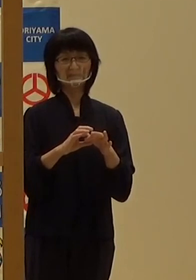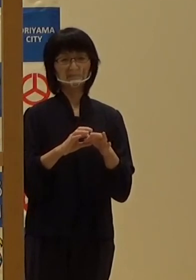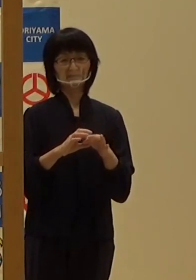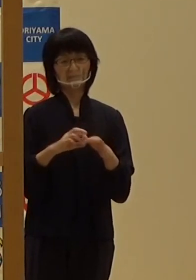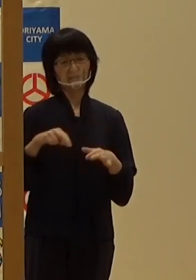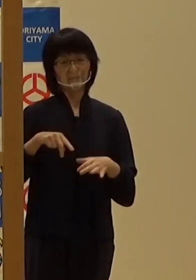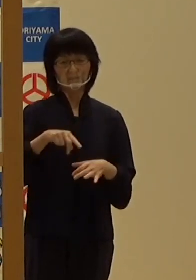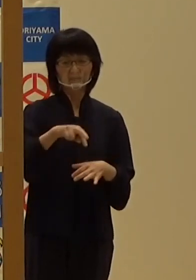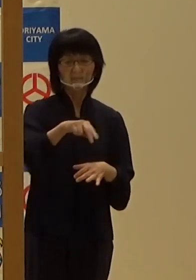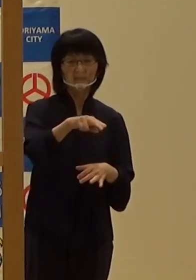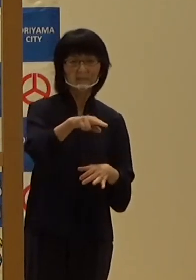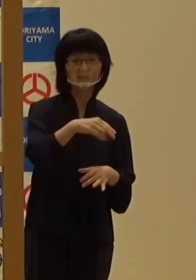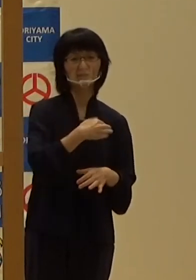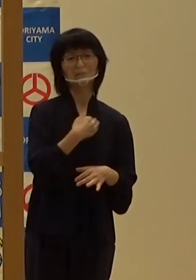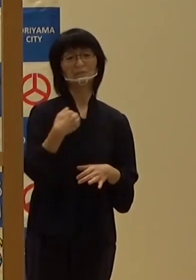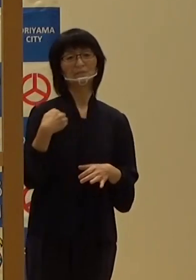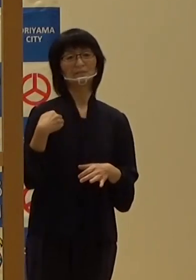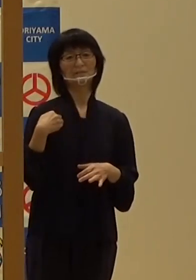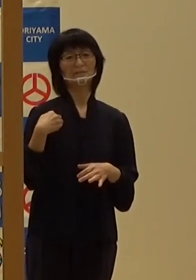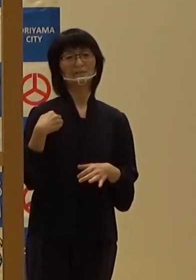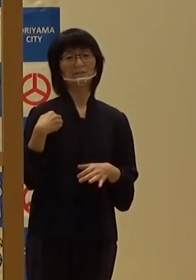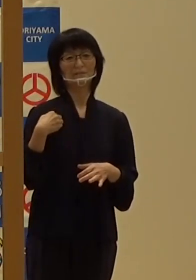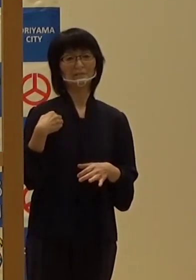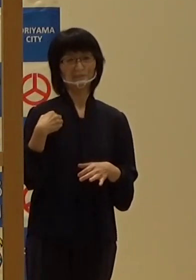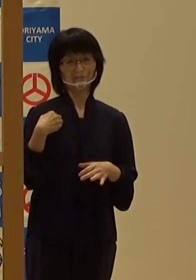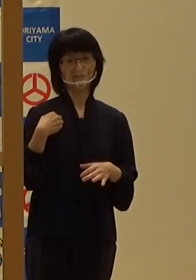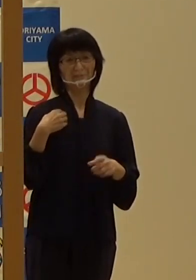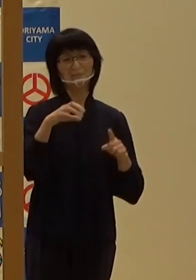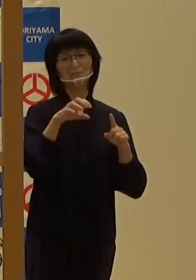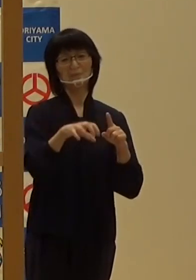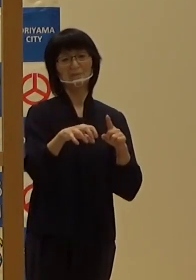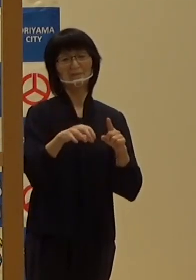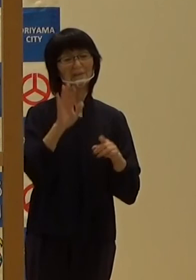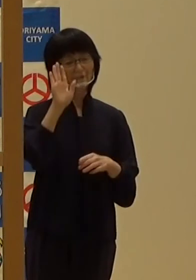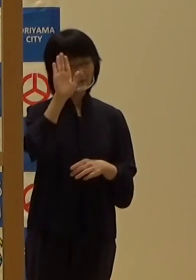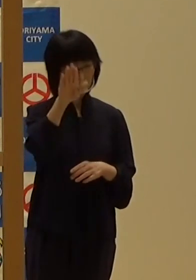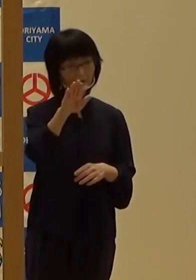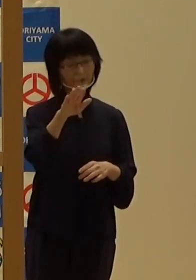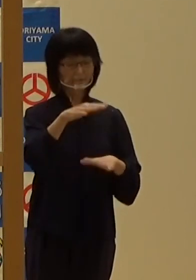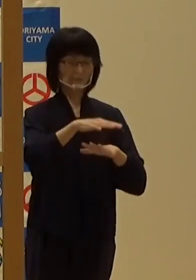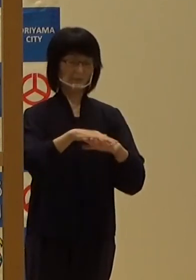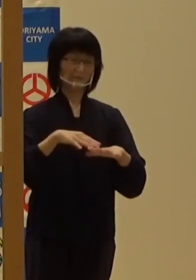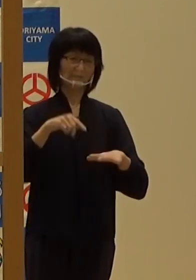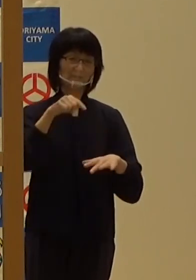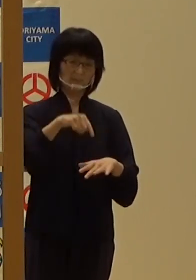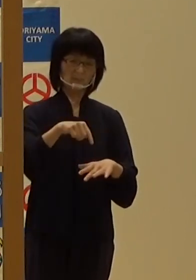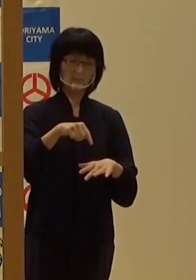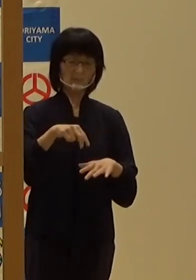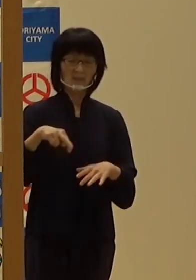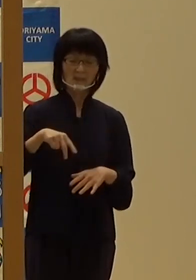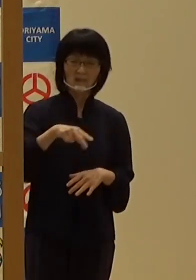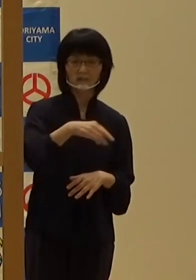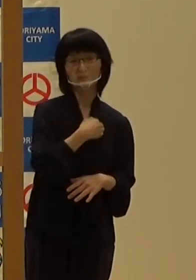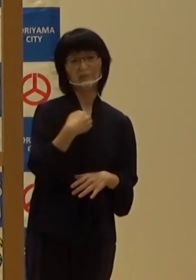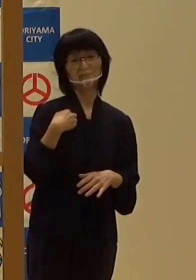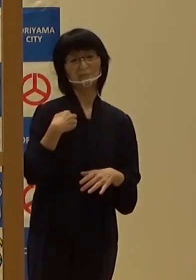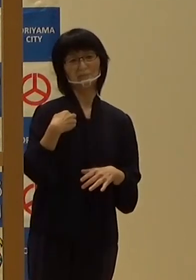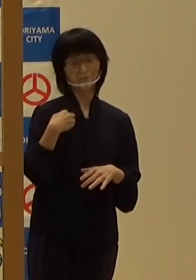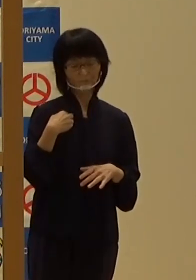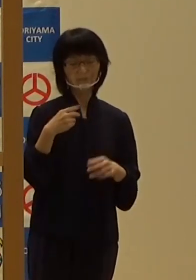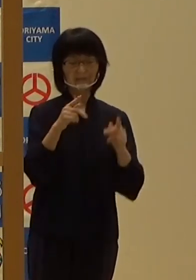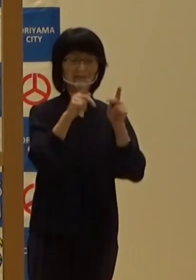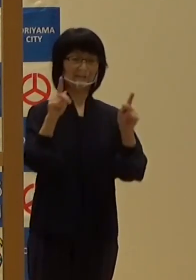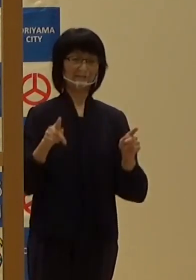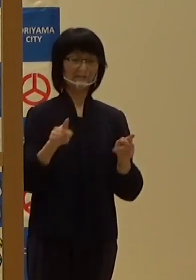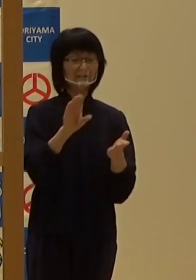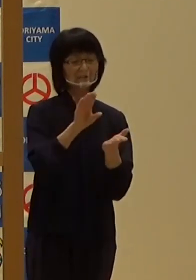くなるべく歩いていただくということもこれからの都市の一つの課題になっております。それから駐車